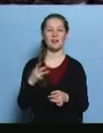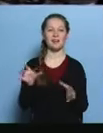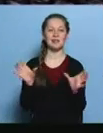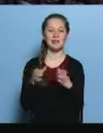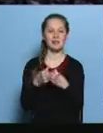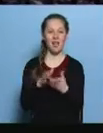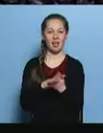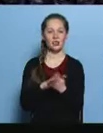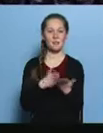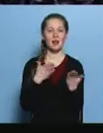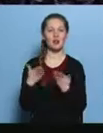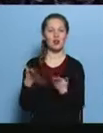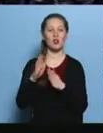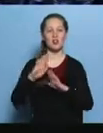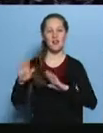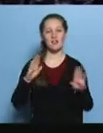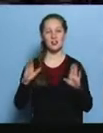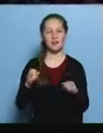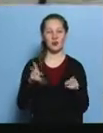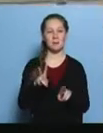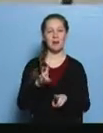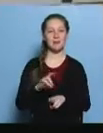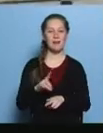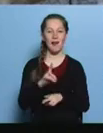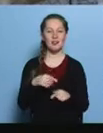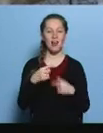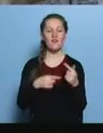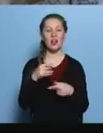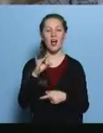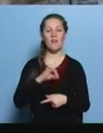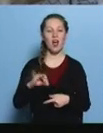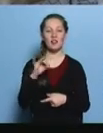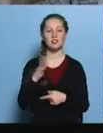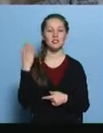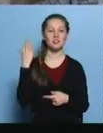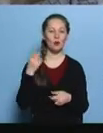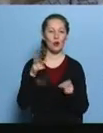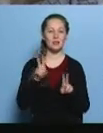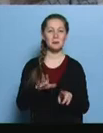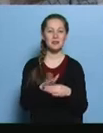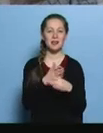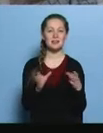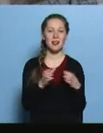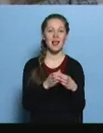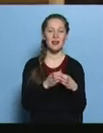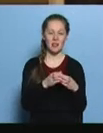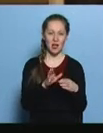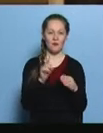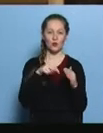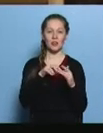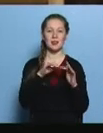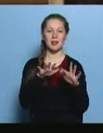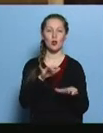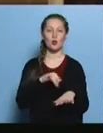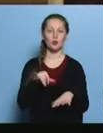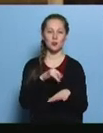числе приглашенных на выставку «Спецназ». На стендах вековая история спецподразделений органов внутренних дел Удмуртии. Первые коммунары ЧОН,